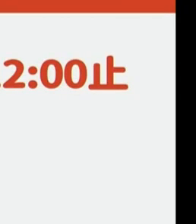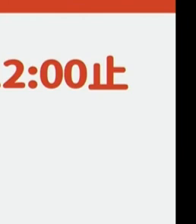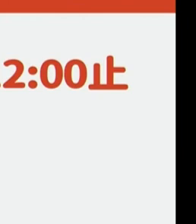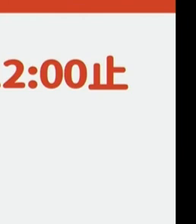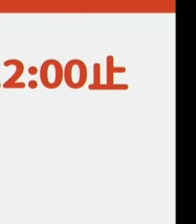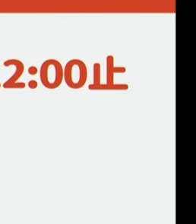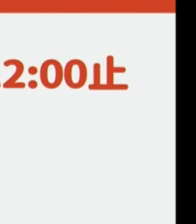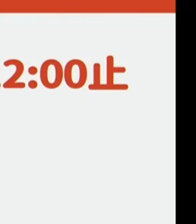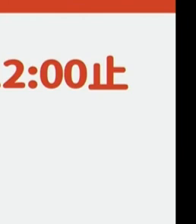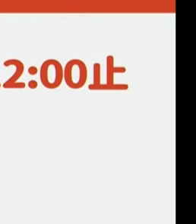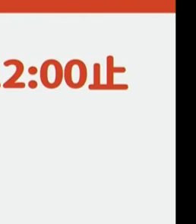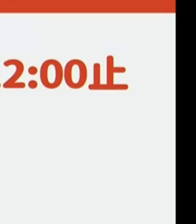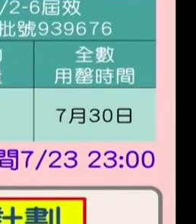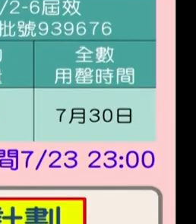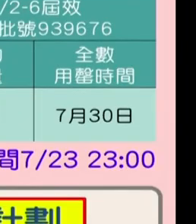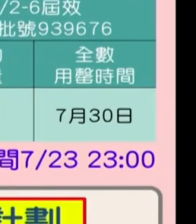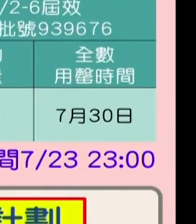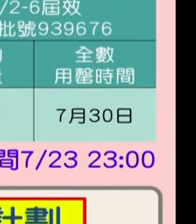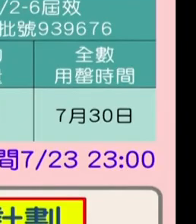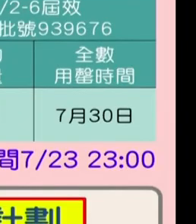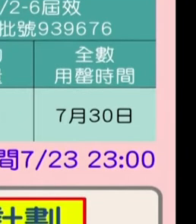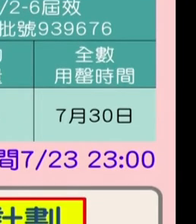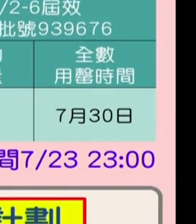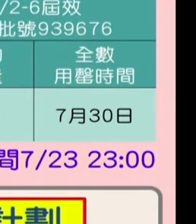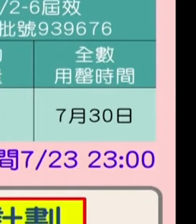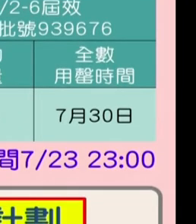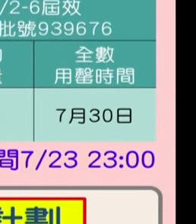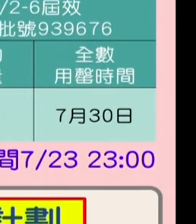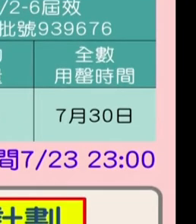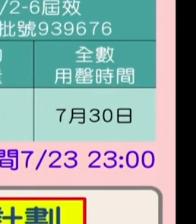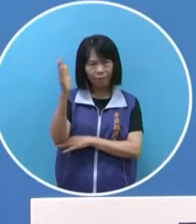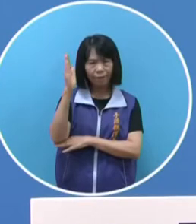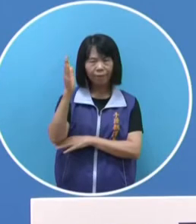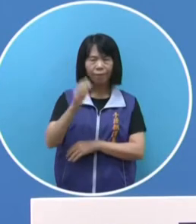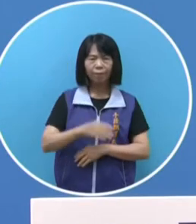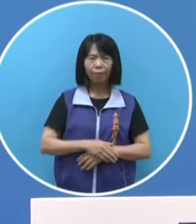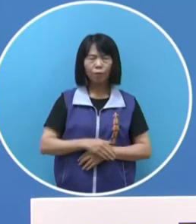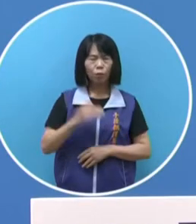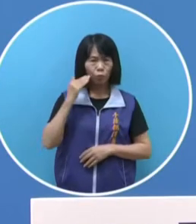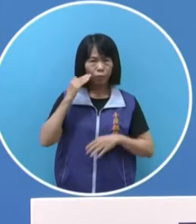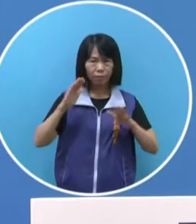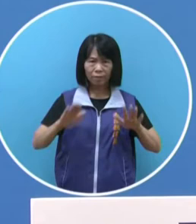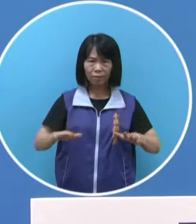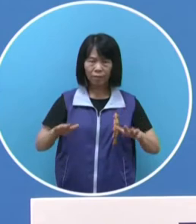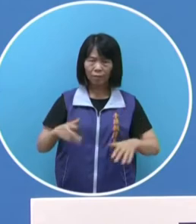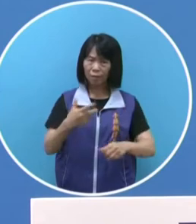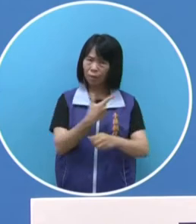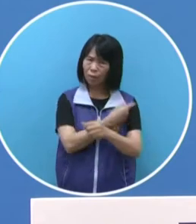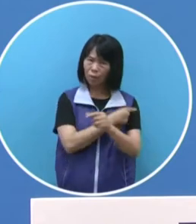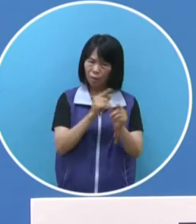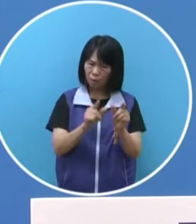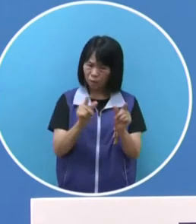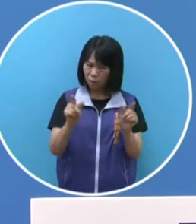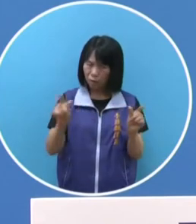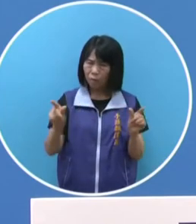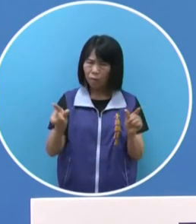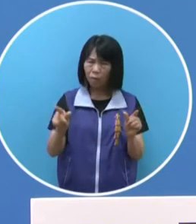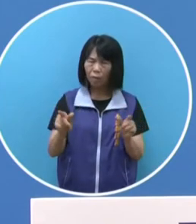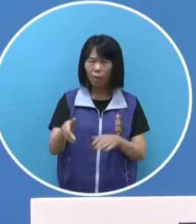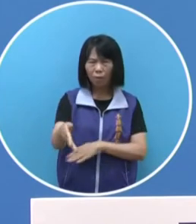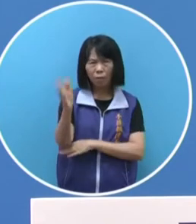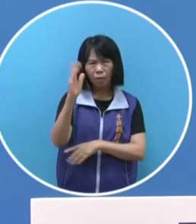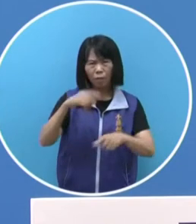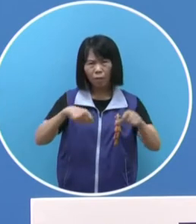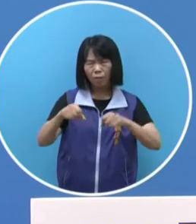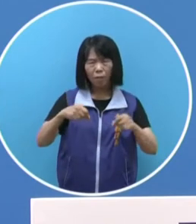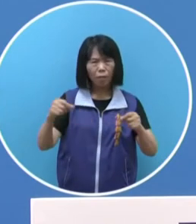苗可以得到国际认证，才能让民众更安心施打。 如果今天不是疫苗政策失